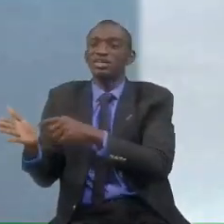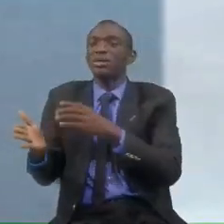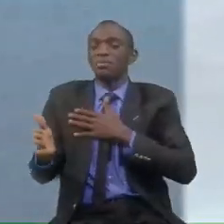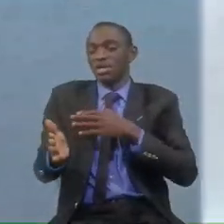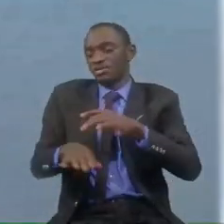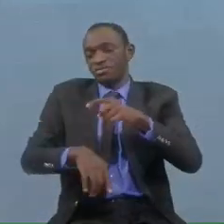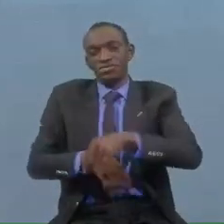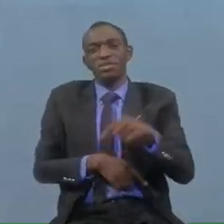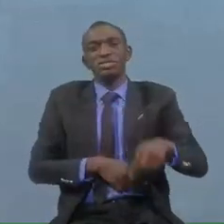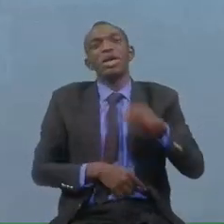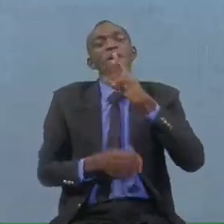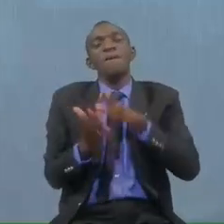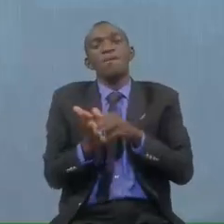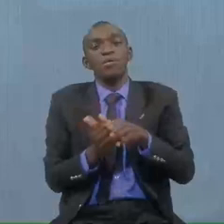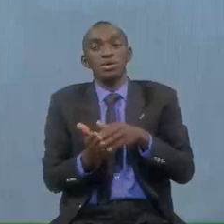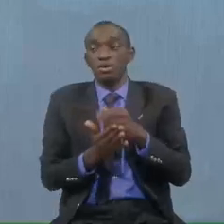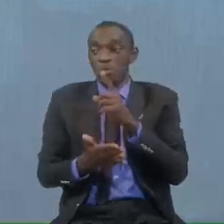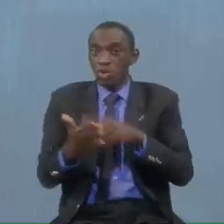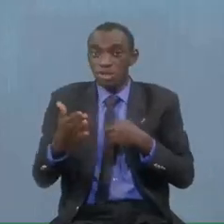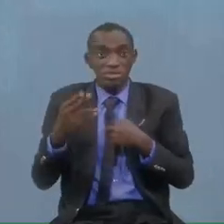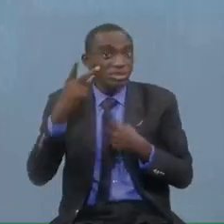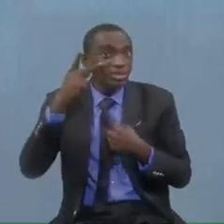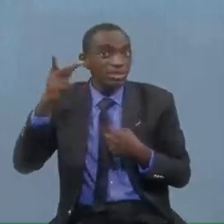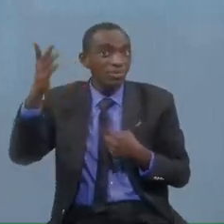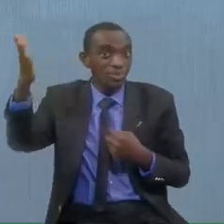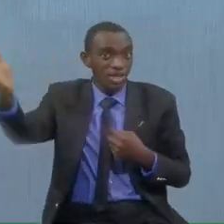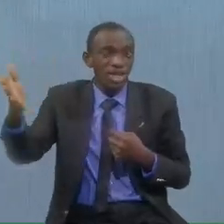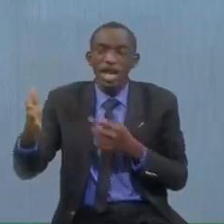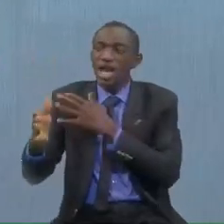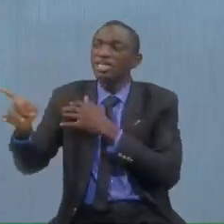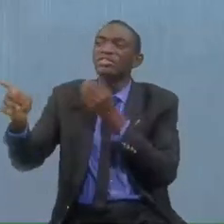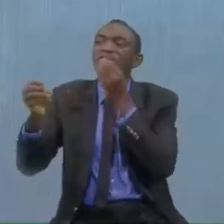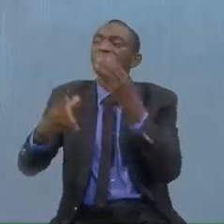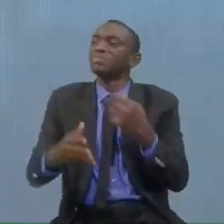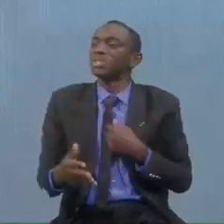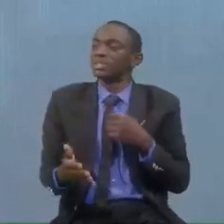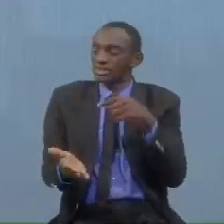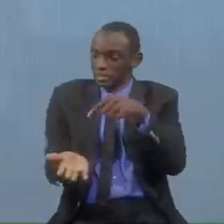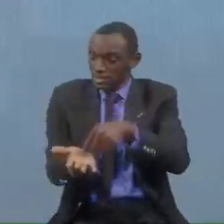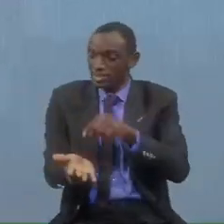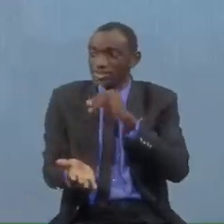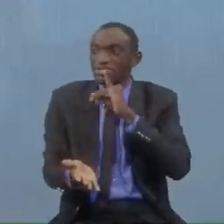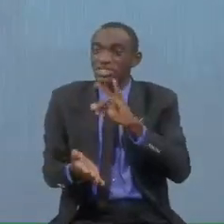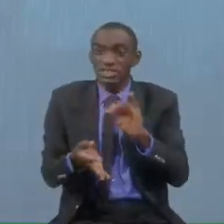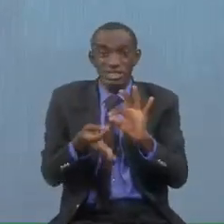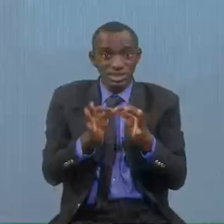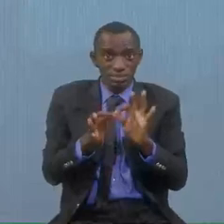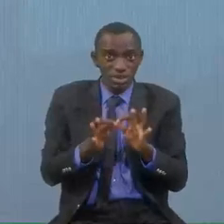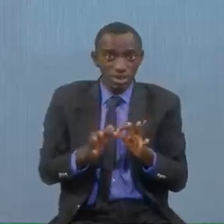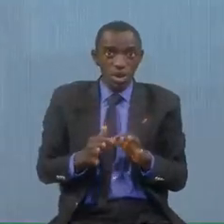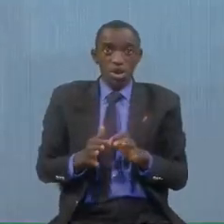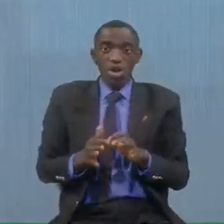dit. Et ce que je vois là-bas, et tu me dis que voici